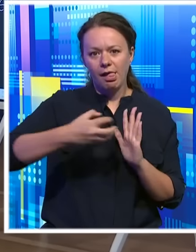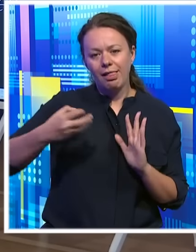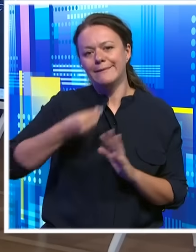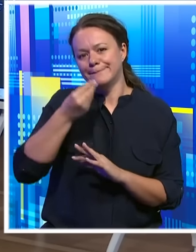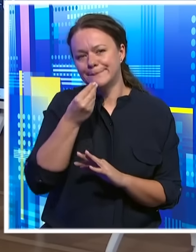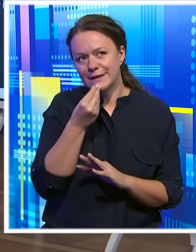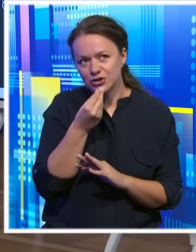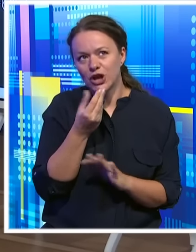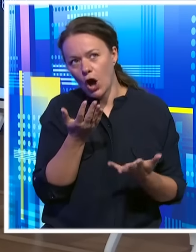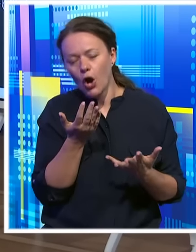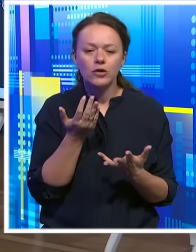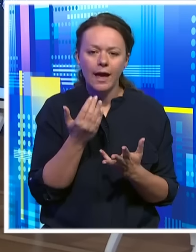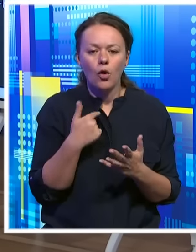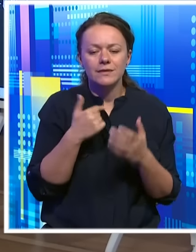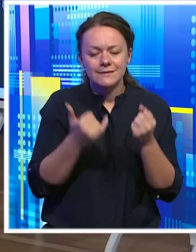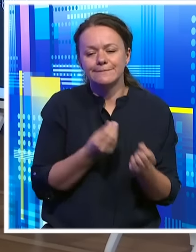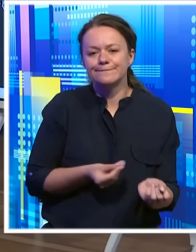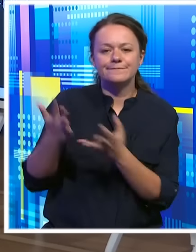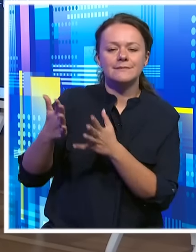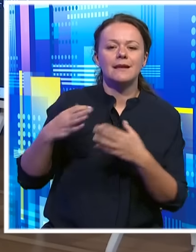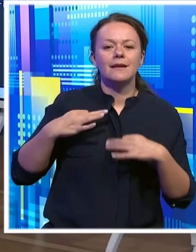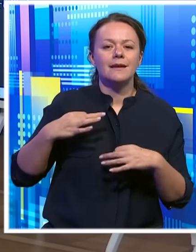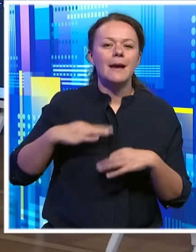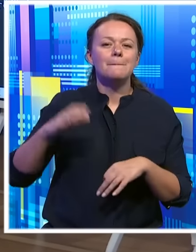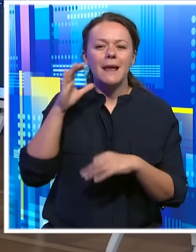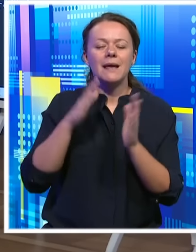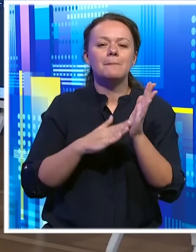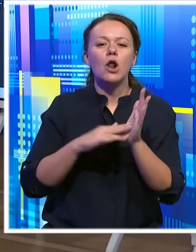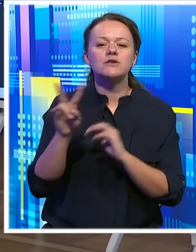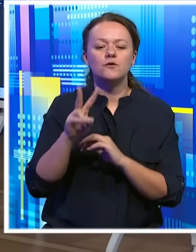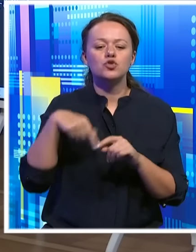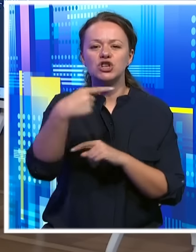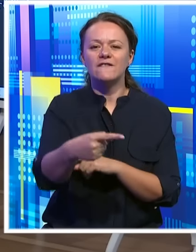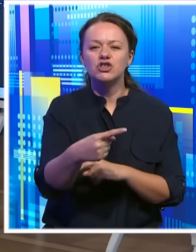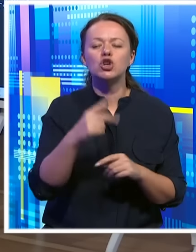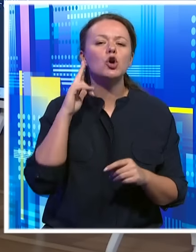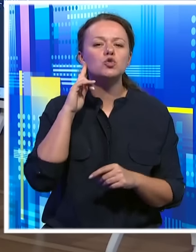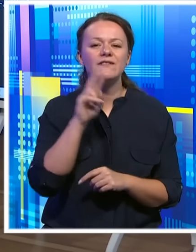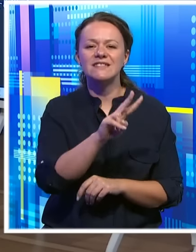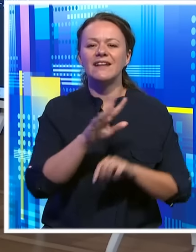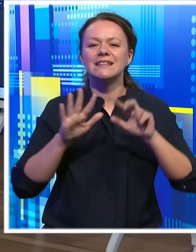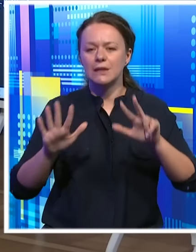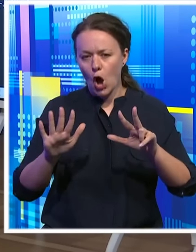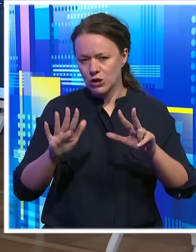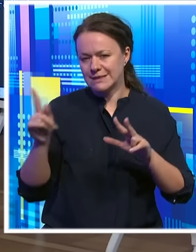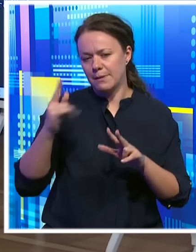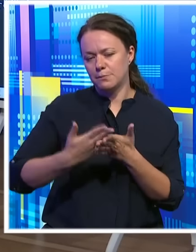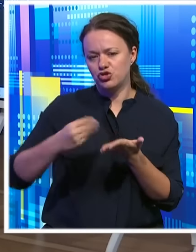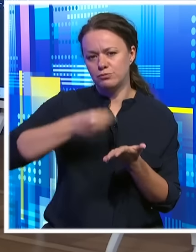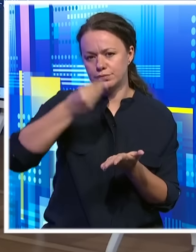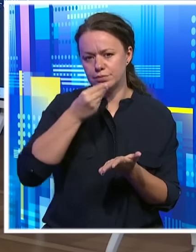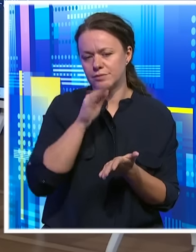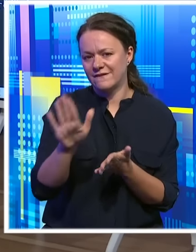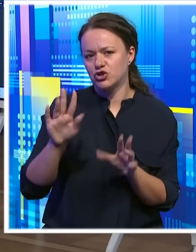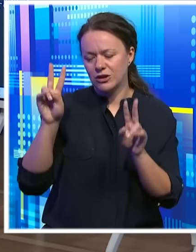želeo, zato ću to prepustiti Milošu Vučeviću da vam se iz Kruševca obrati 28. i da vam o tome govori.